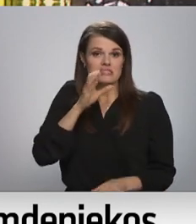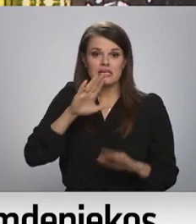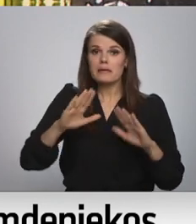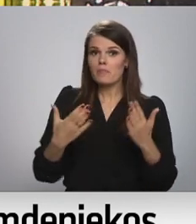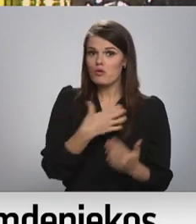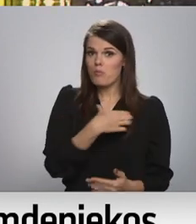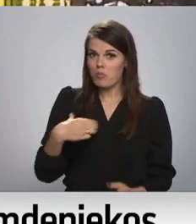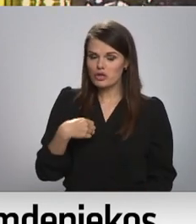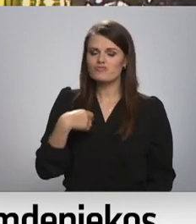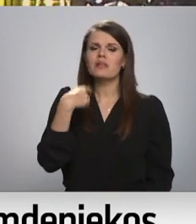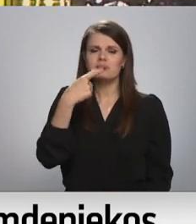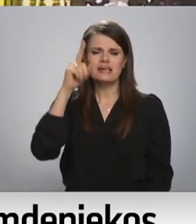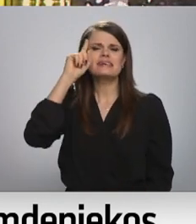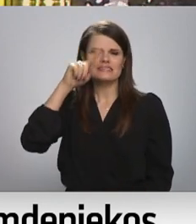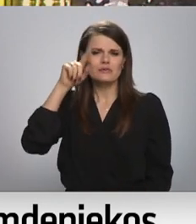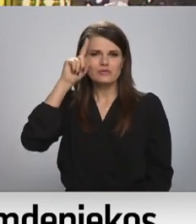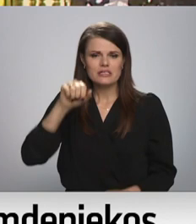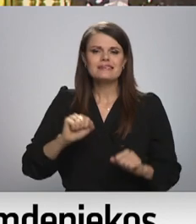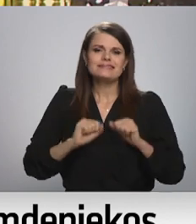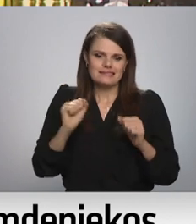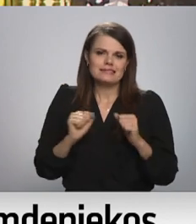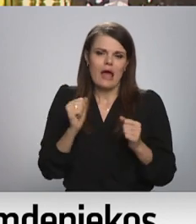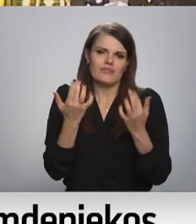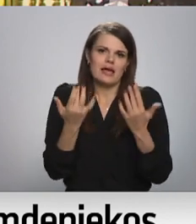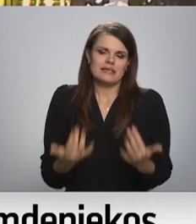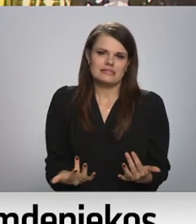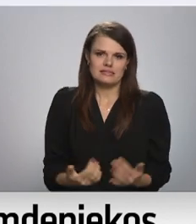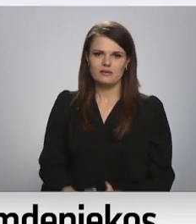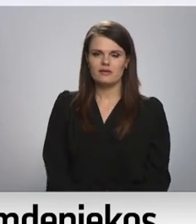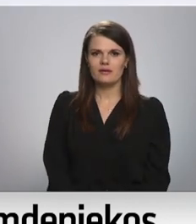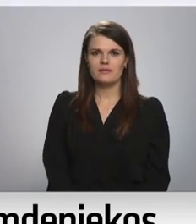par situāciju ir informēta un iespēja robežās to mēģina risināt.